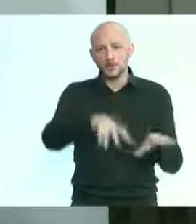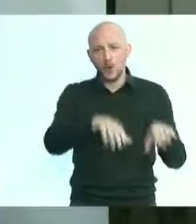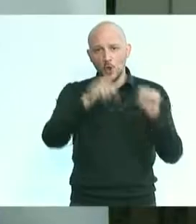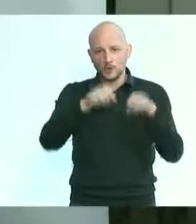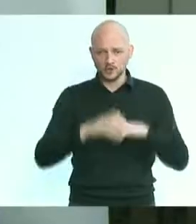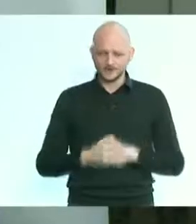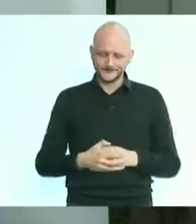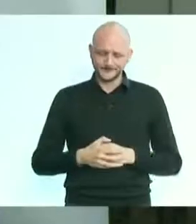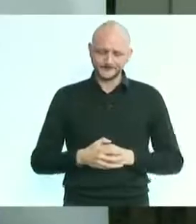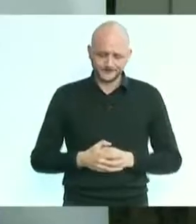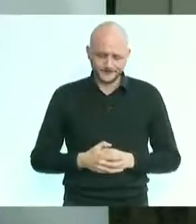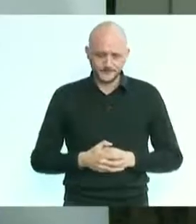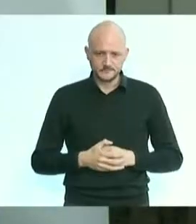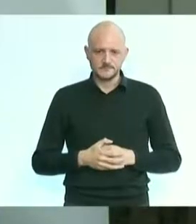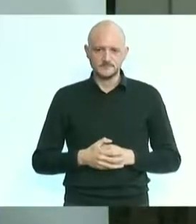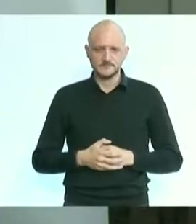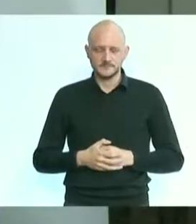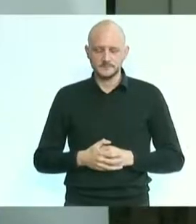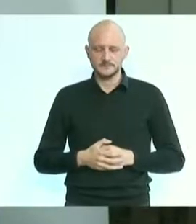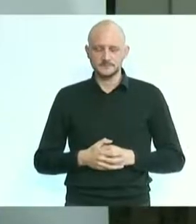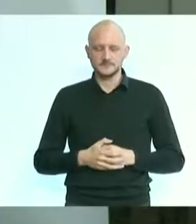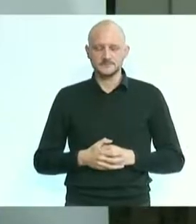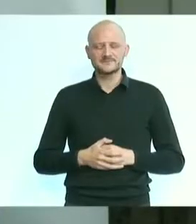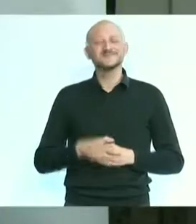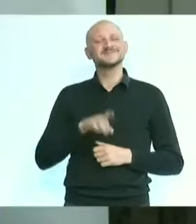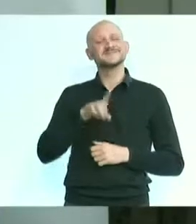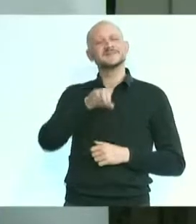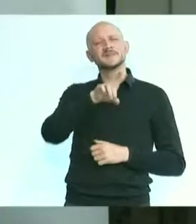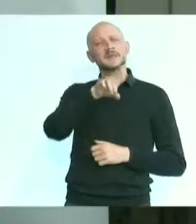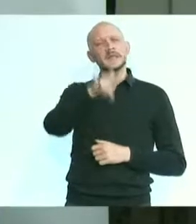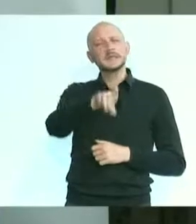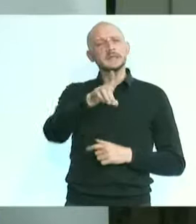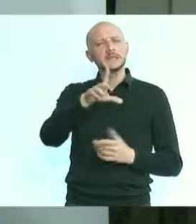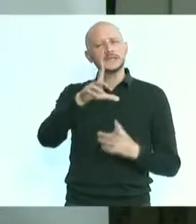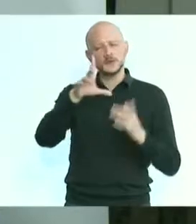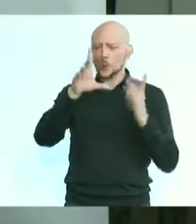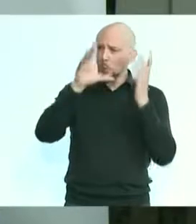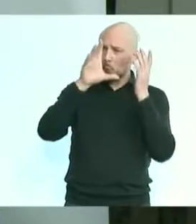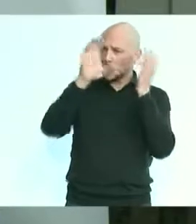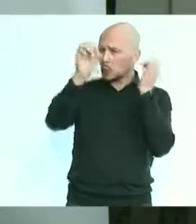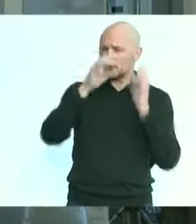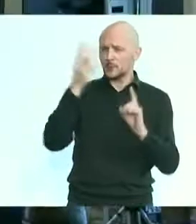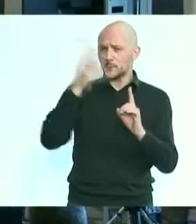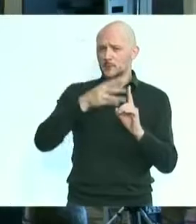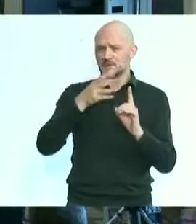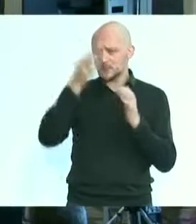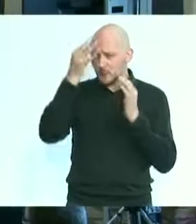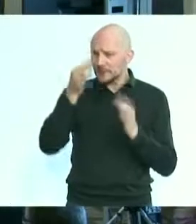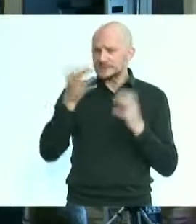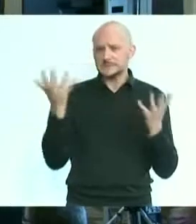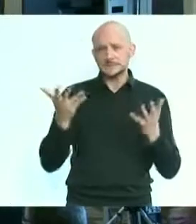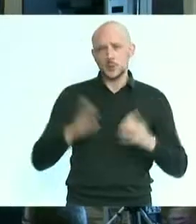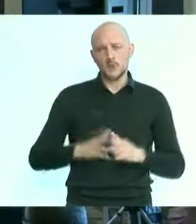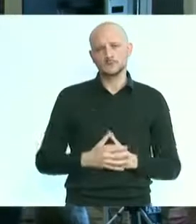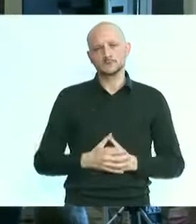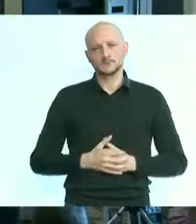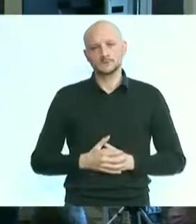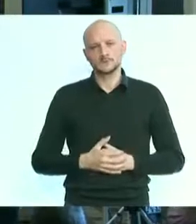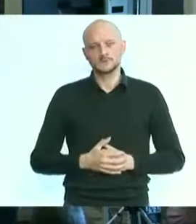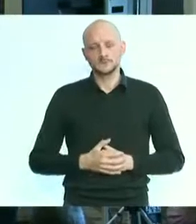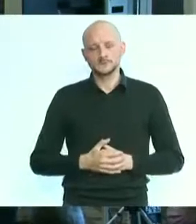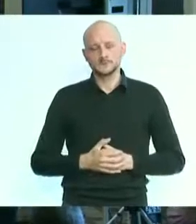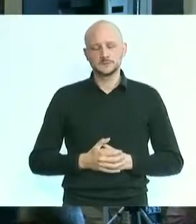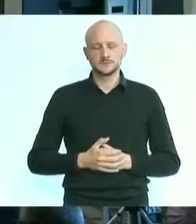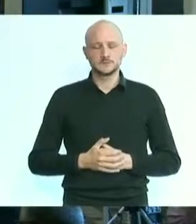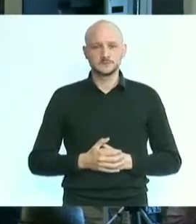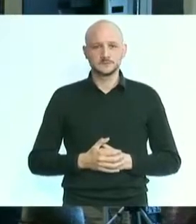Quelles seront les missions donc, de l'ambassadeur des ambassadeurs Yann Jondot, plus précisément?